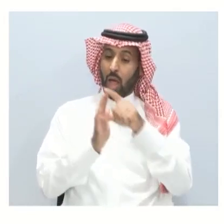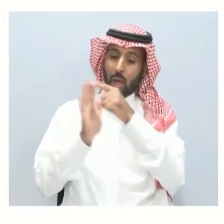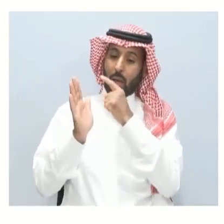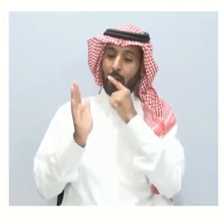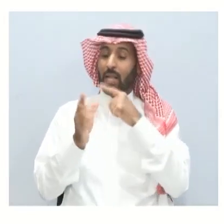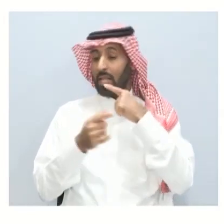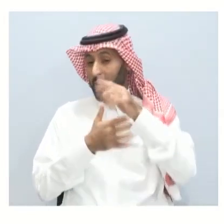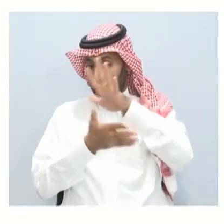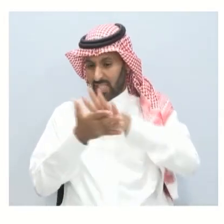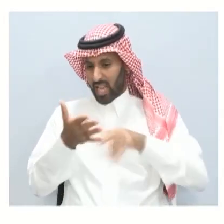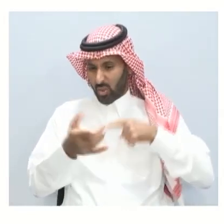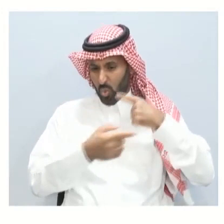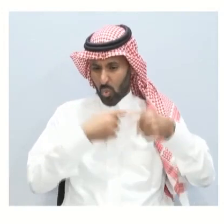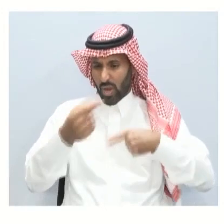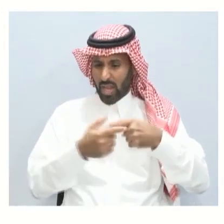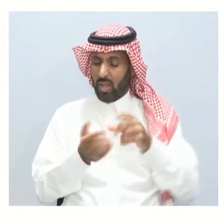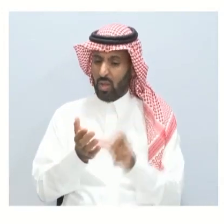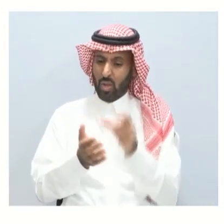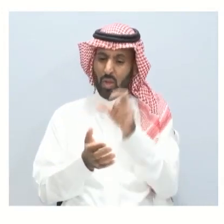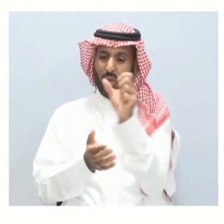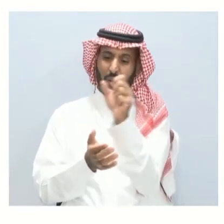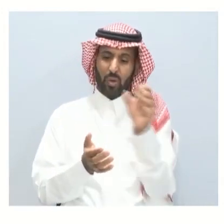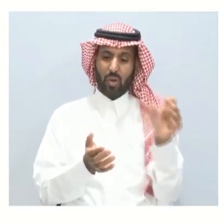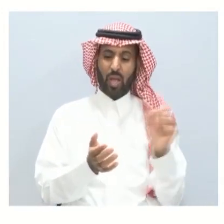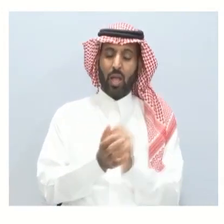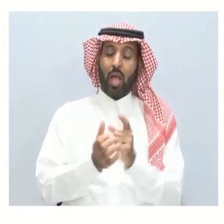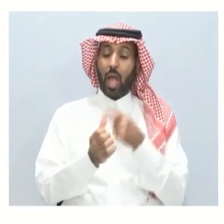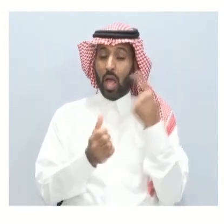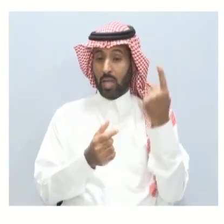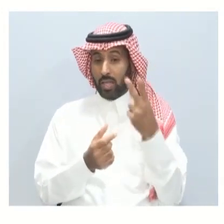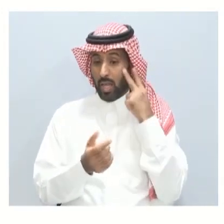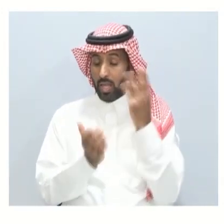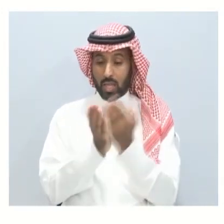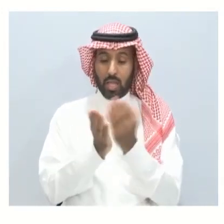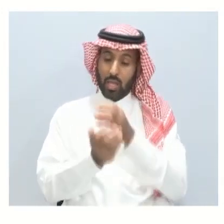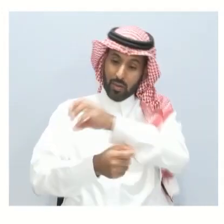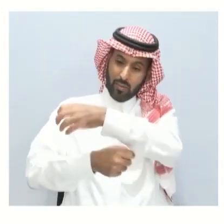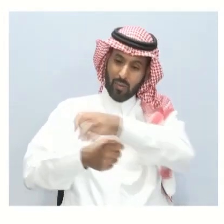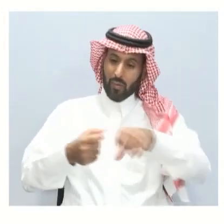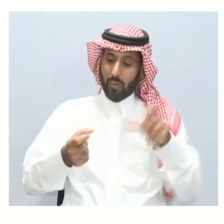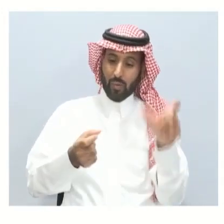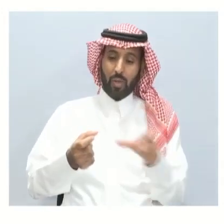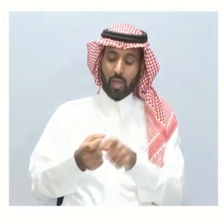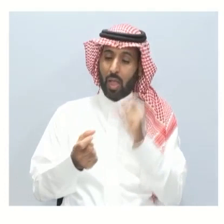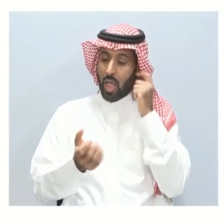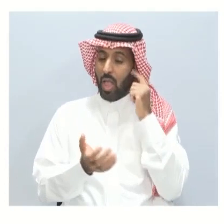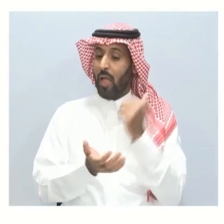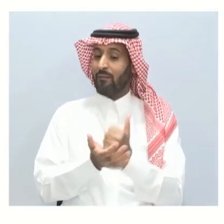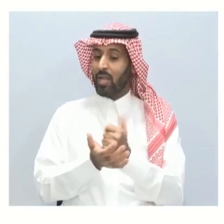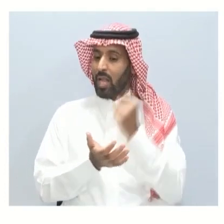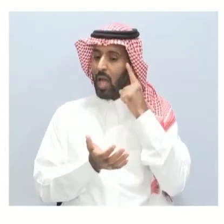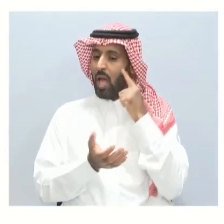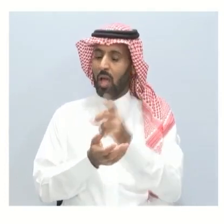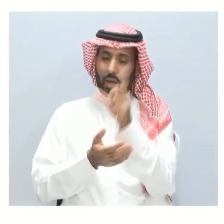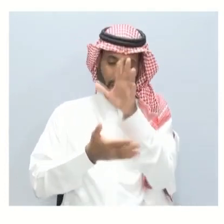الجدول الدوري والتدرج في الخوا في خواص العناصر الدرس الثاني وصلناه اليوم باذن الله تصنيف العناصر الفكره الرئيسه فيه رتبت العناصر